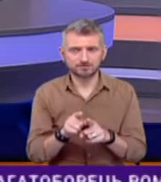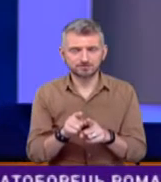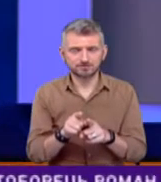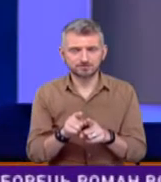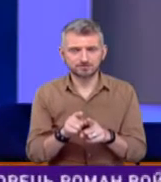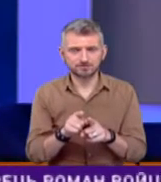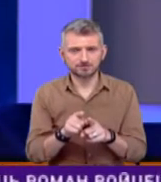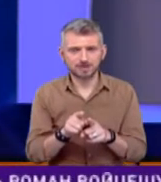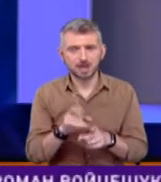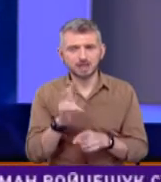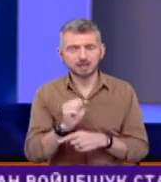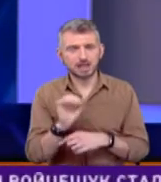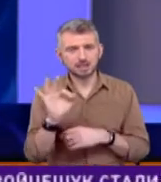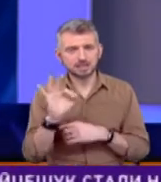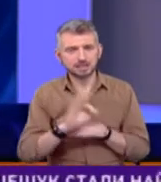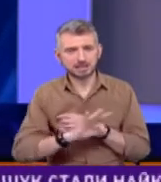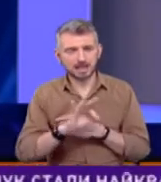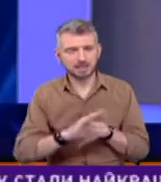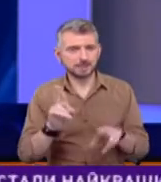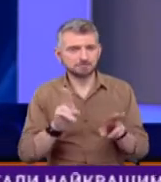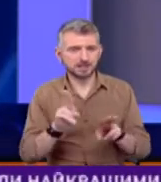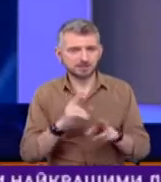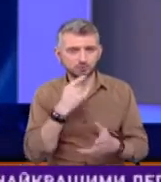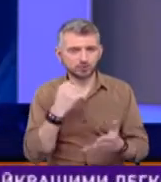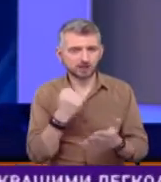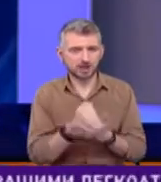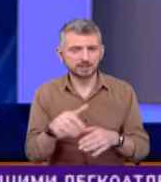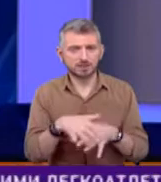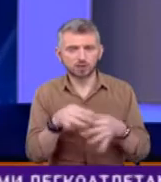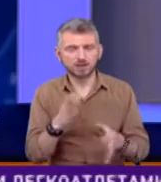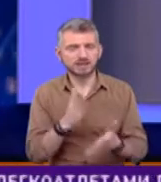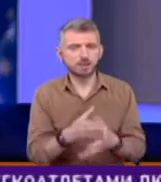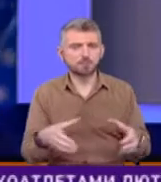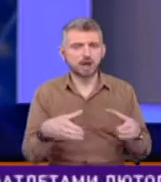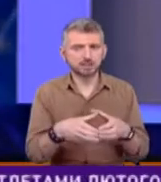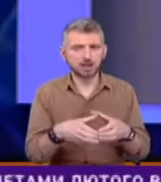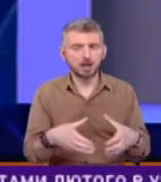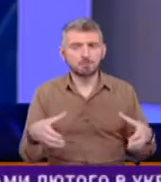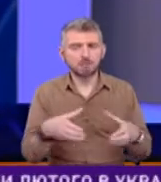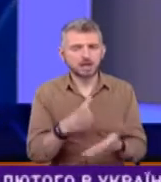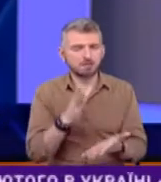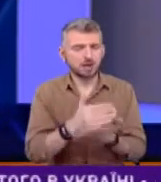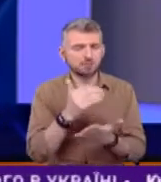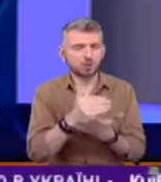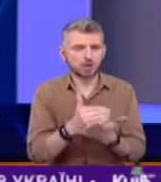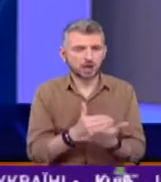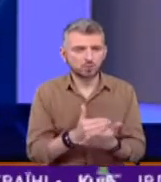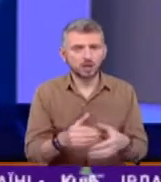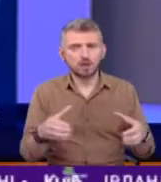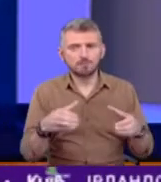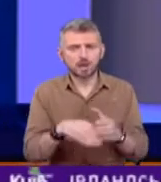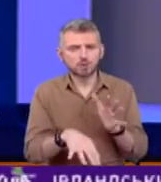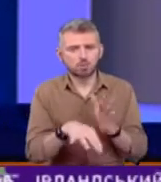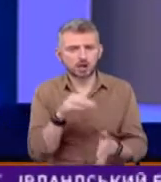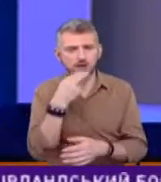на західний принцип усталених демократій, є партія. Так. Партія має програму. Так. Партія